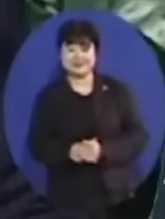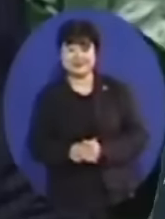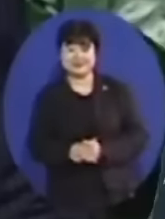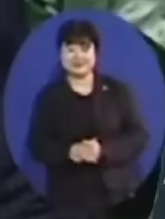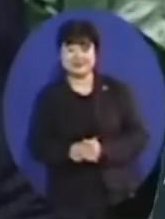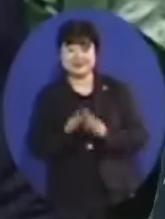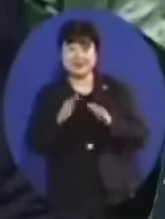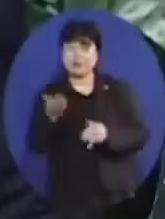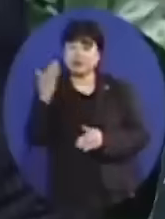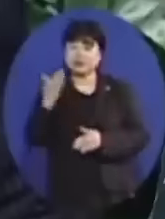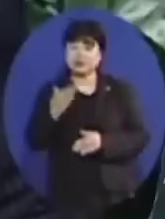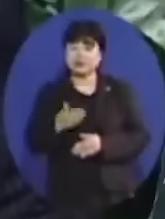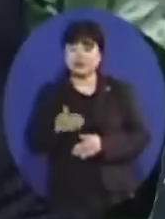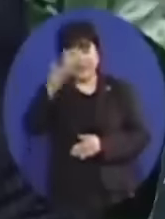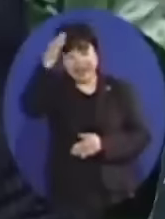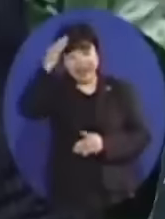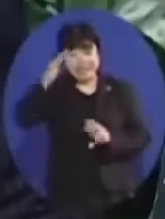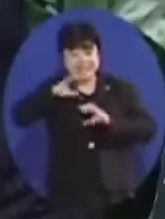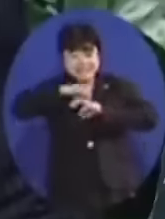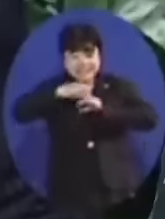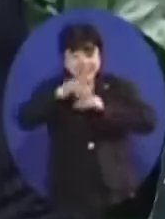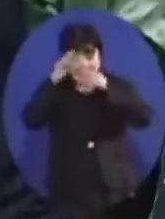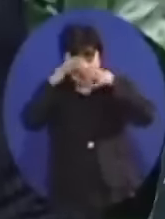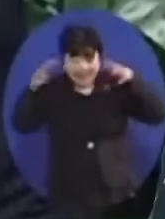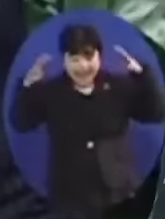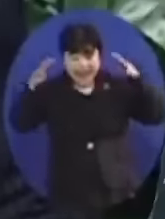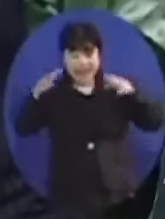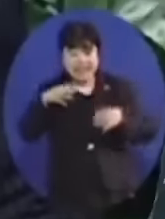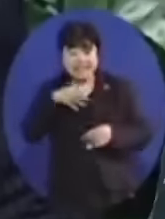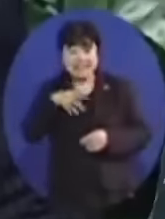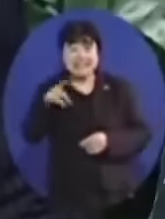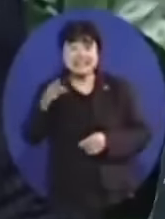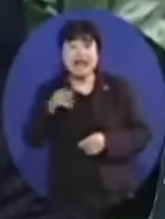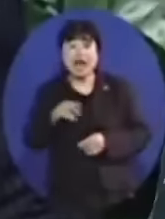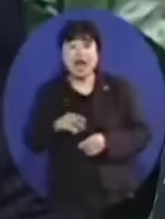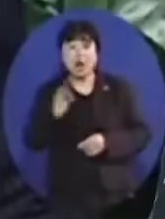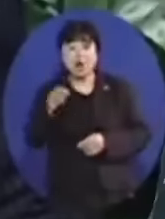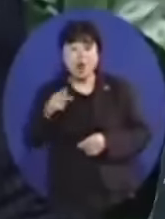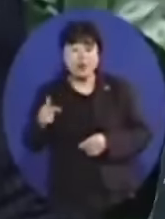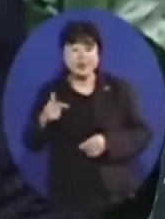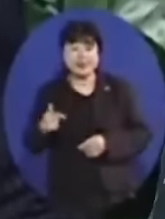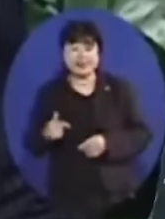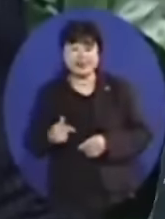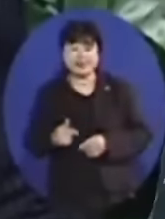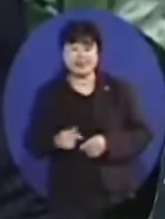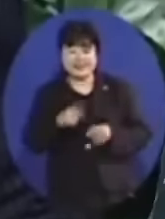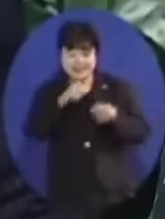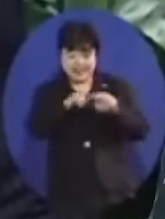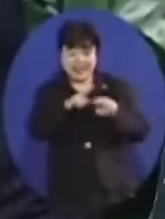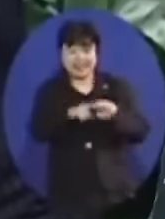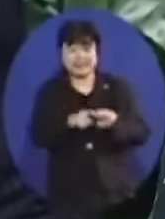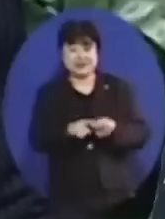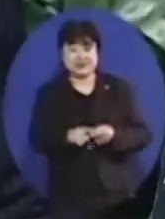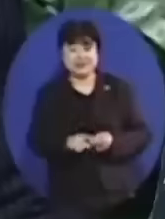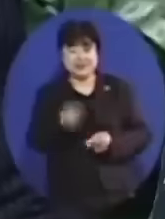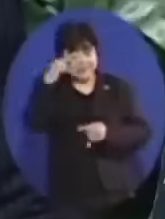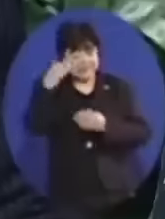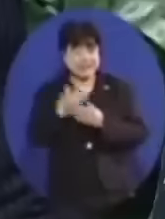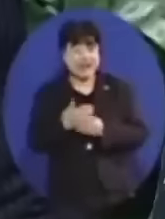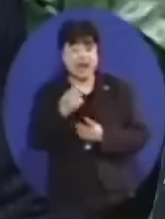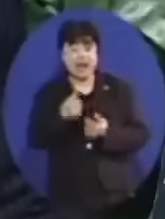요 며칠 전에 한세대학에서 4차원의 영성에 대한 신학 토론을 했는데